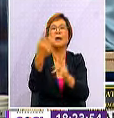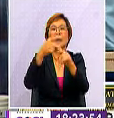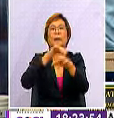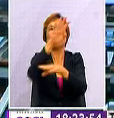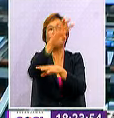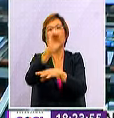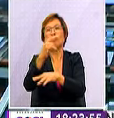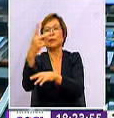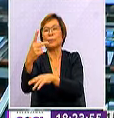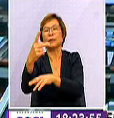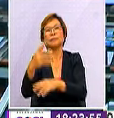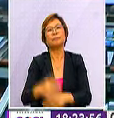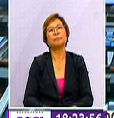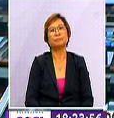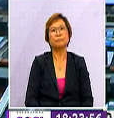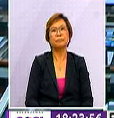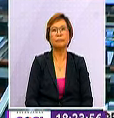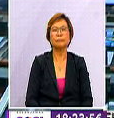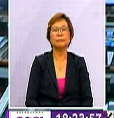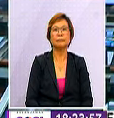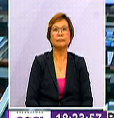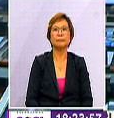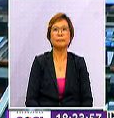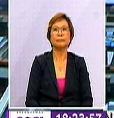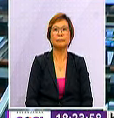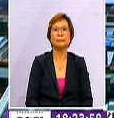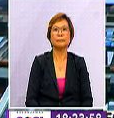kepada 40,000 penerima.